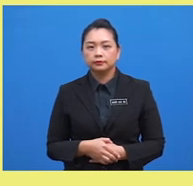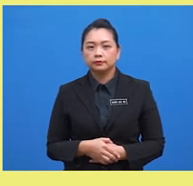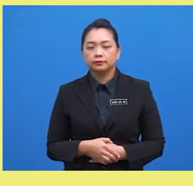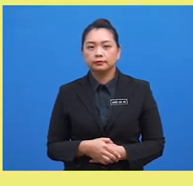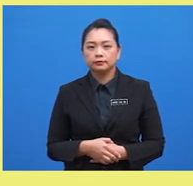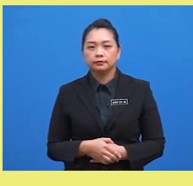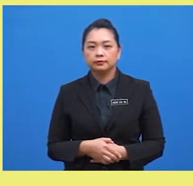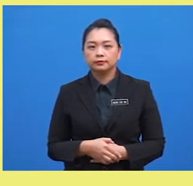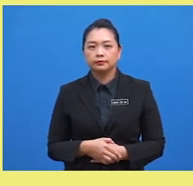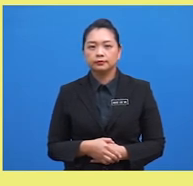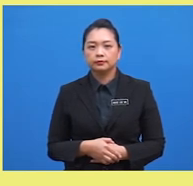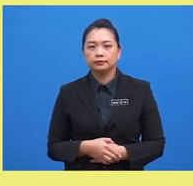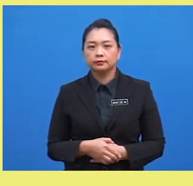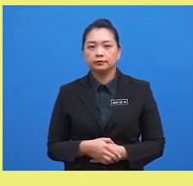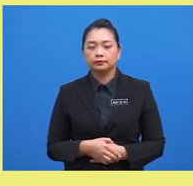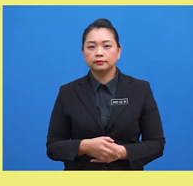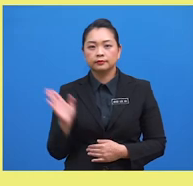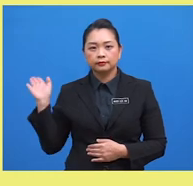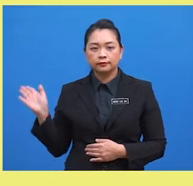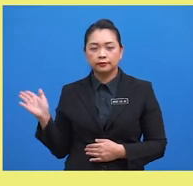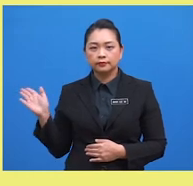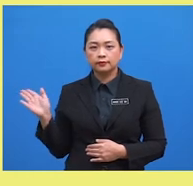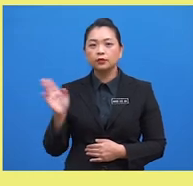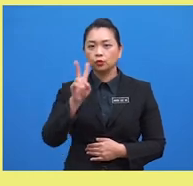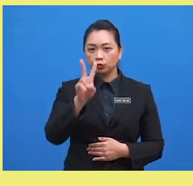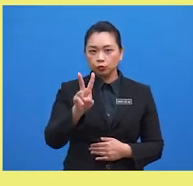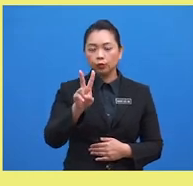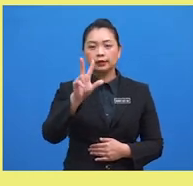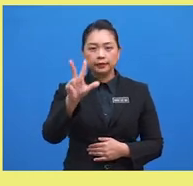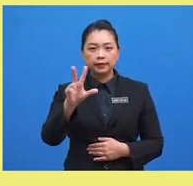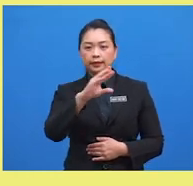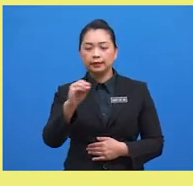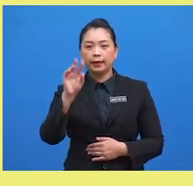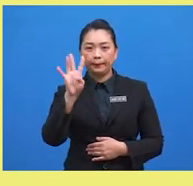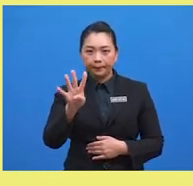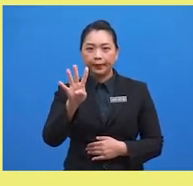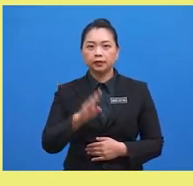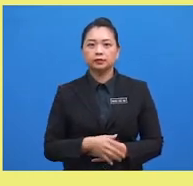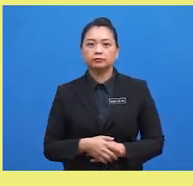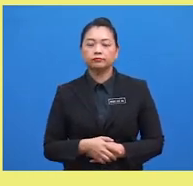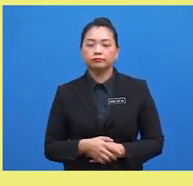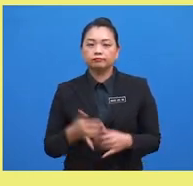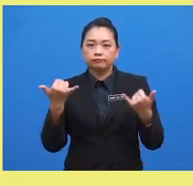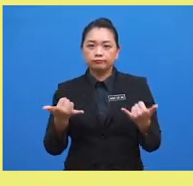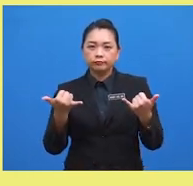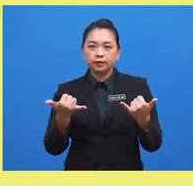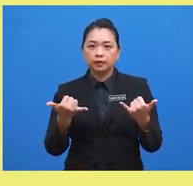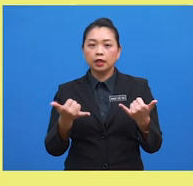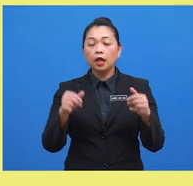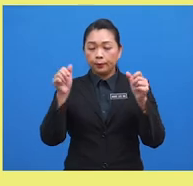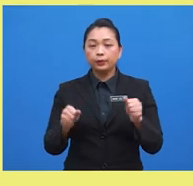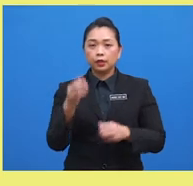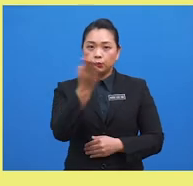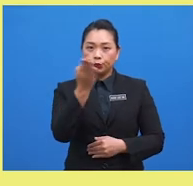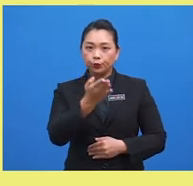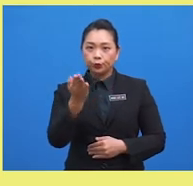kesatuan C ialah kawasan 2, 3 dan 4. Sekarang, murid-murid lorekkan